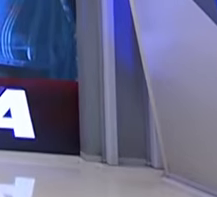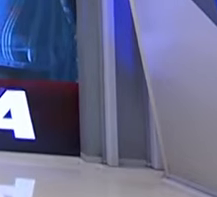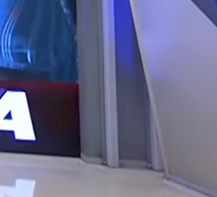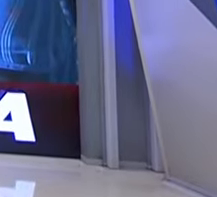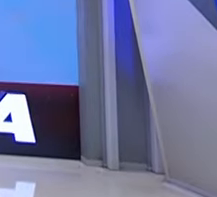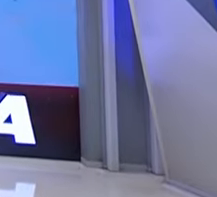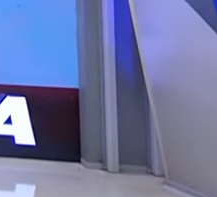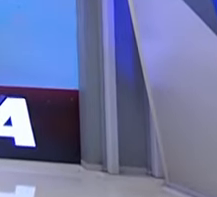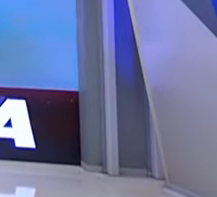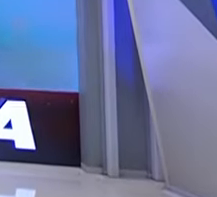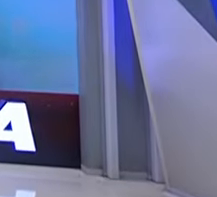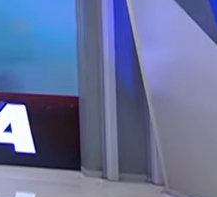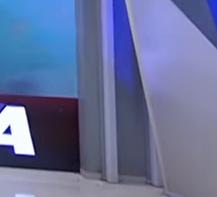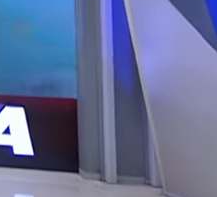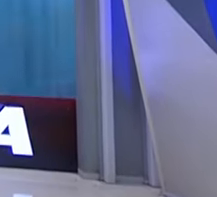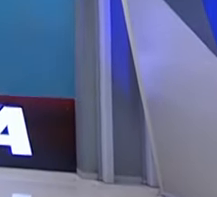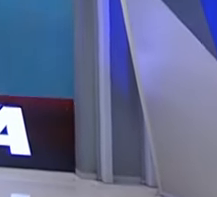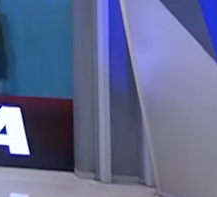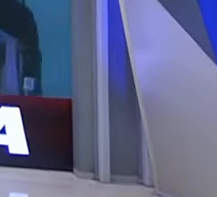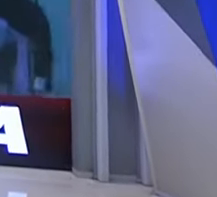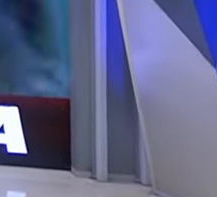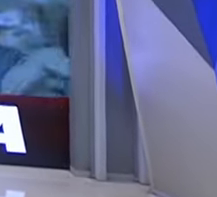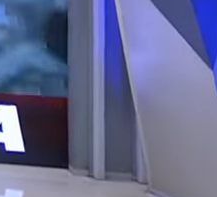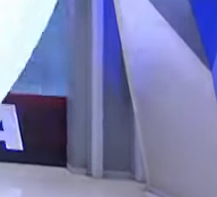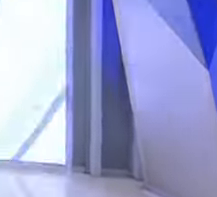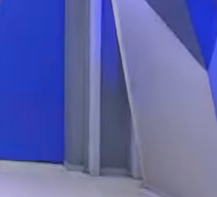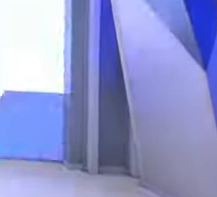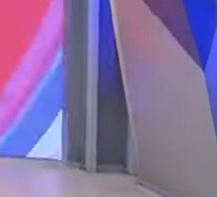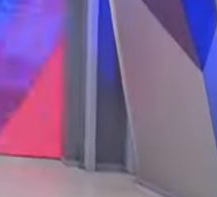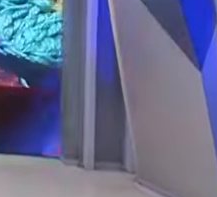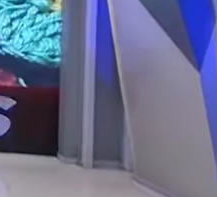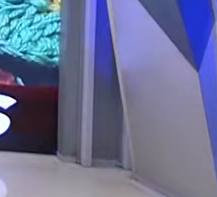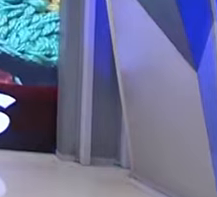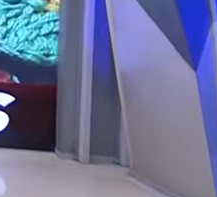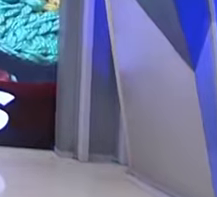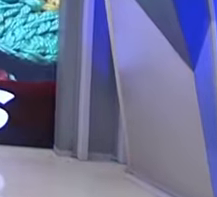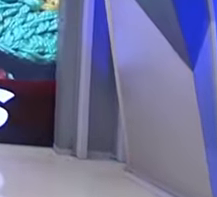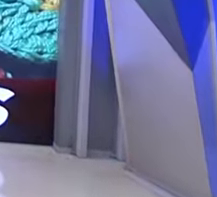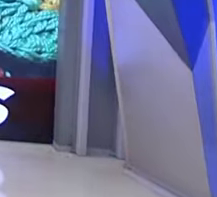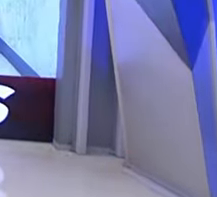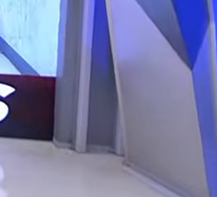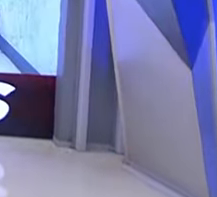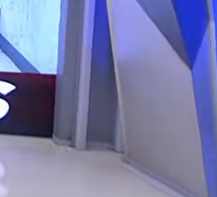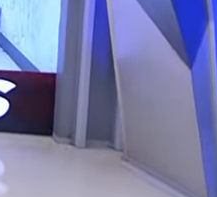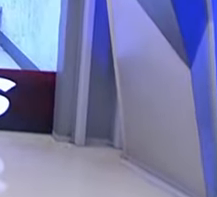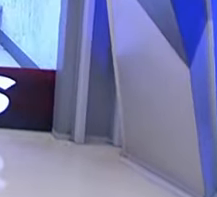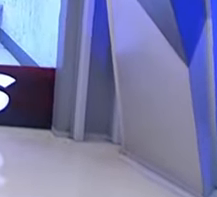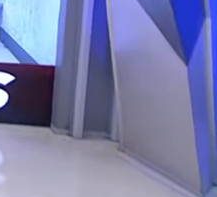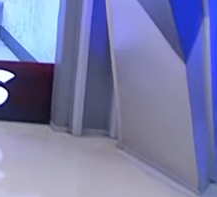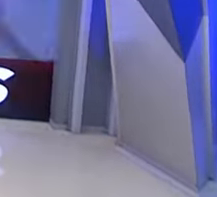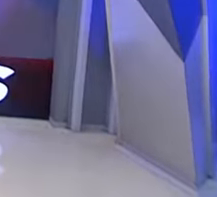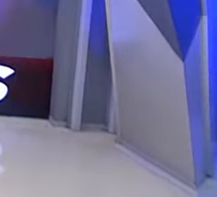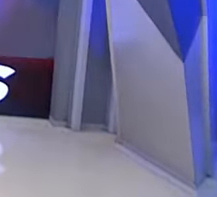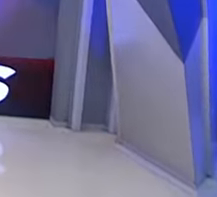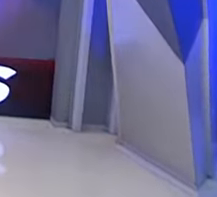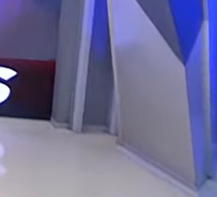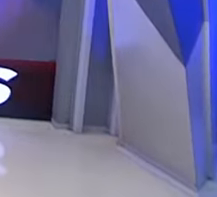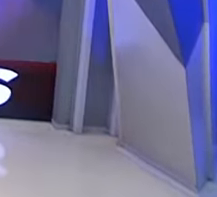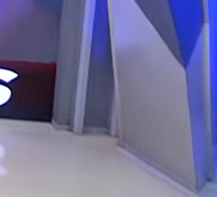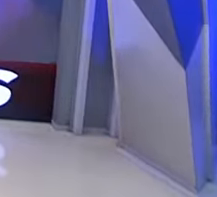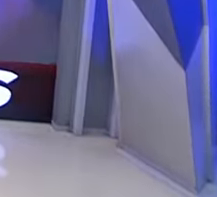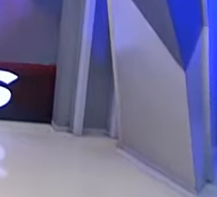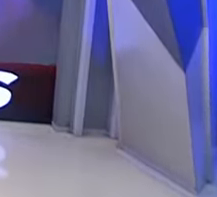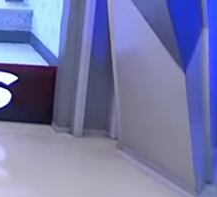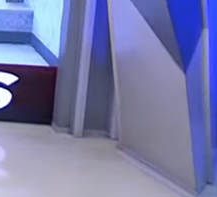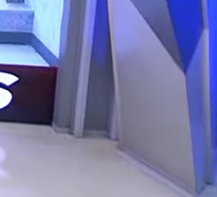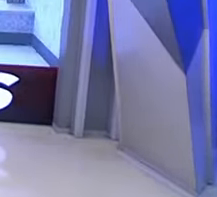at ibinibenta online. At ang mga gumawa ng crochet dresses ng Bini sa Grand